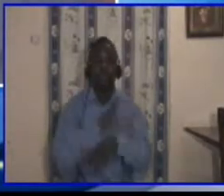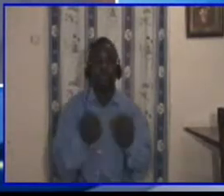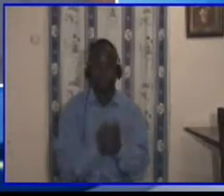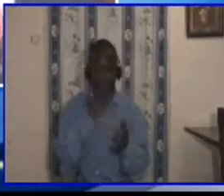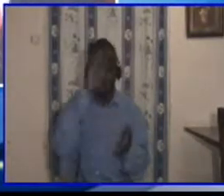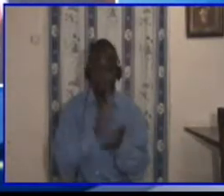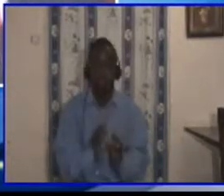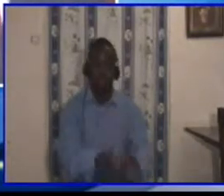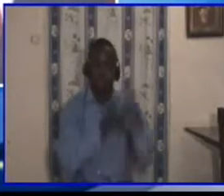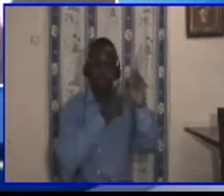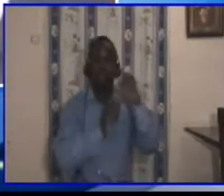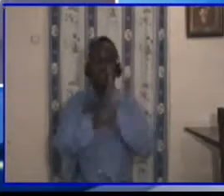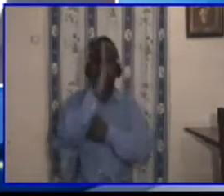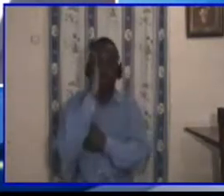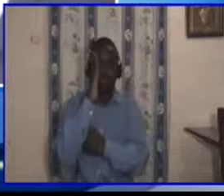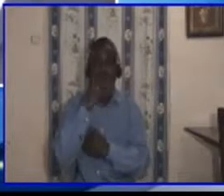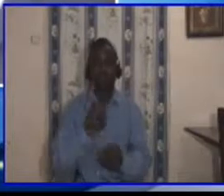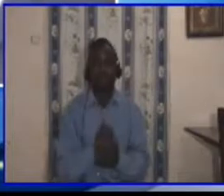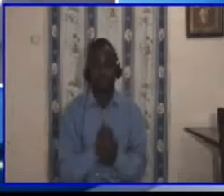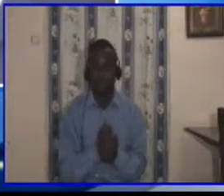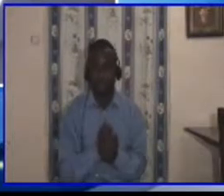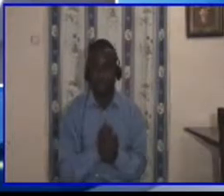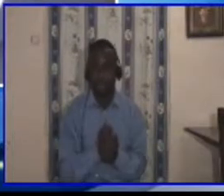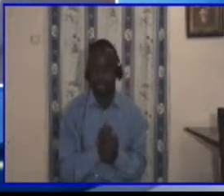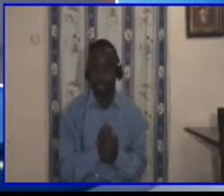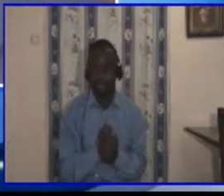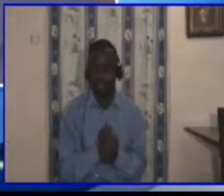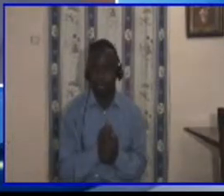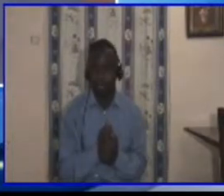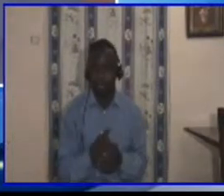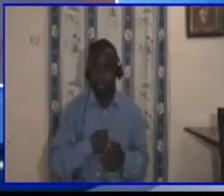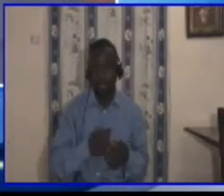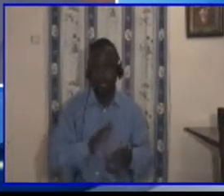che loro possano credere in te